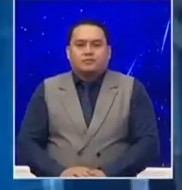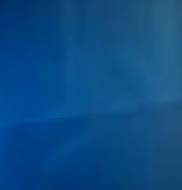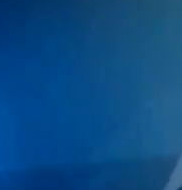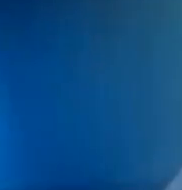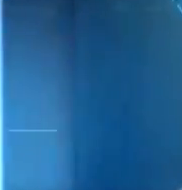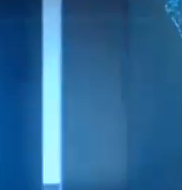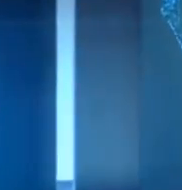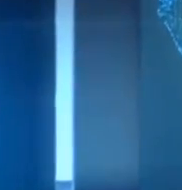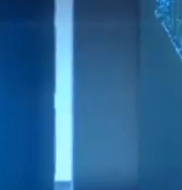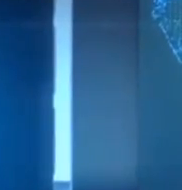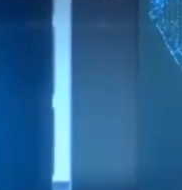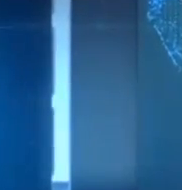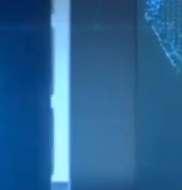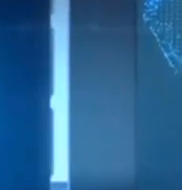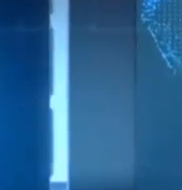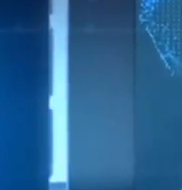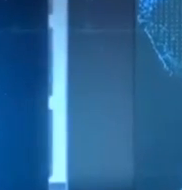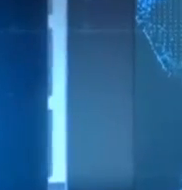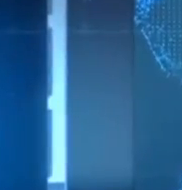Костурганов, телеканал ЖТСУ.